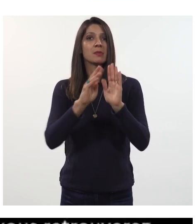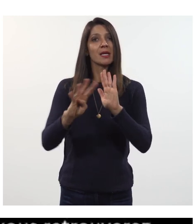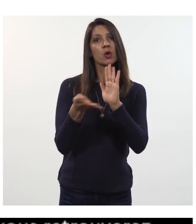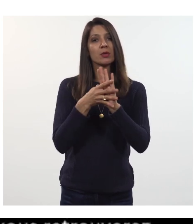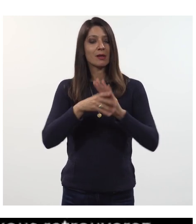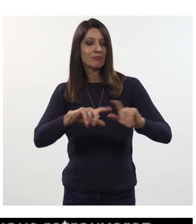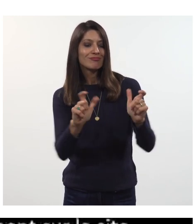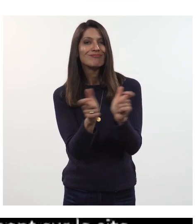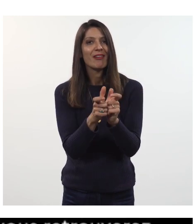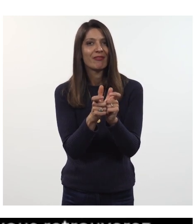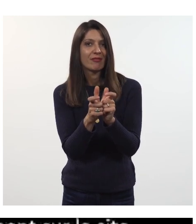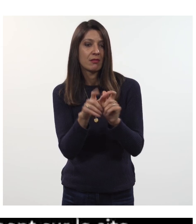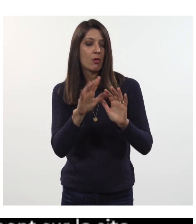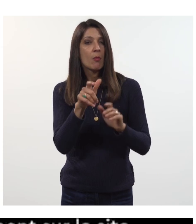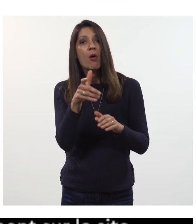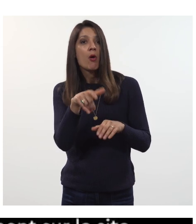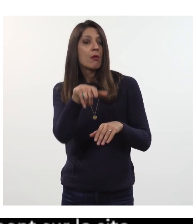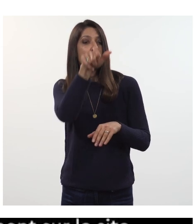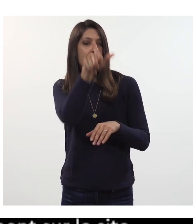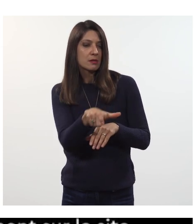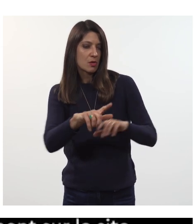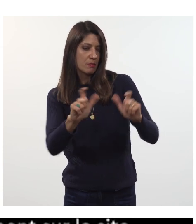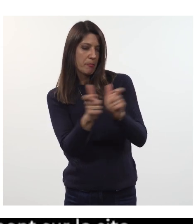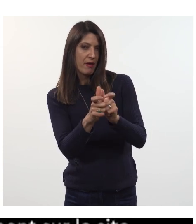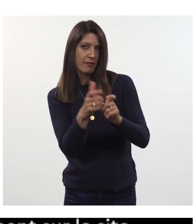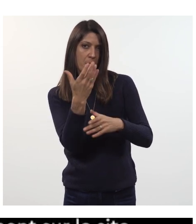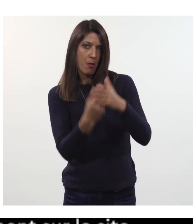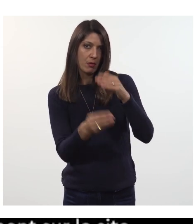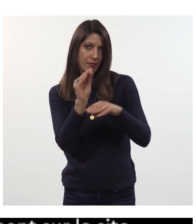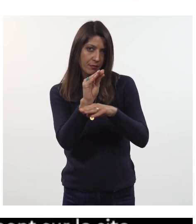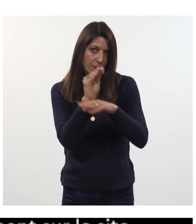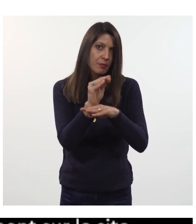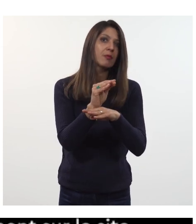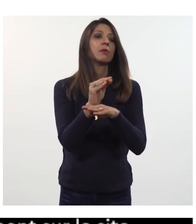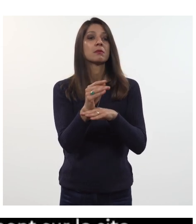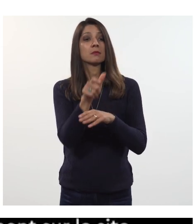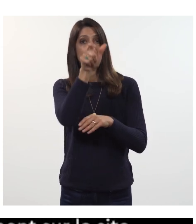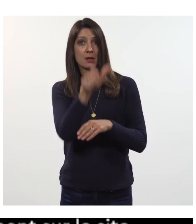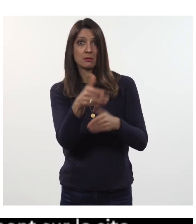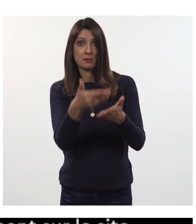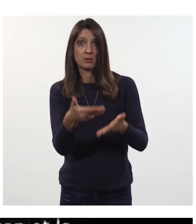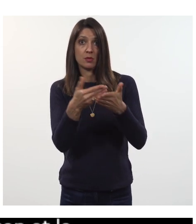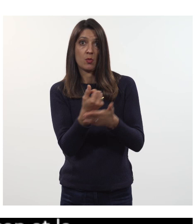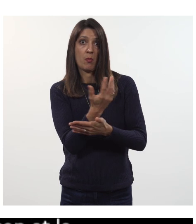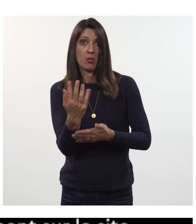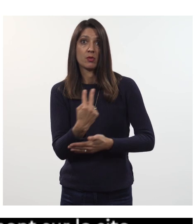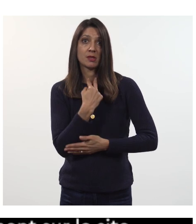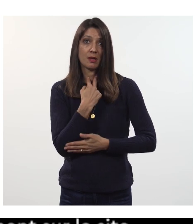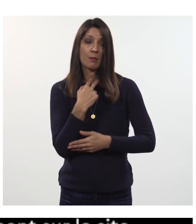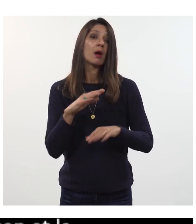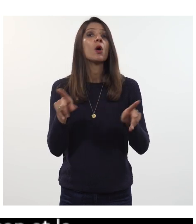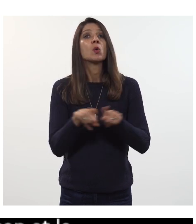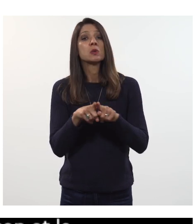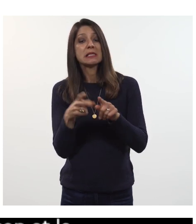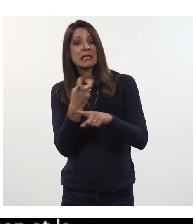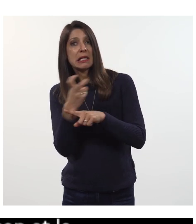on pose un diagnostic de dénutrition face à un patient en situation de polyhandicap. Quels sont les facteurs qui favorisent le risque